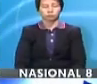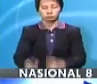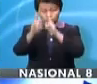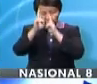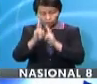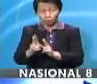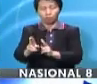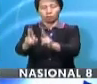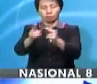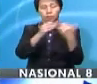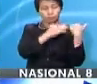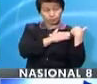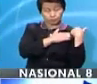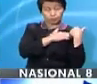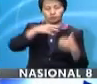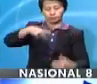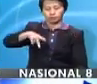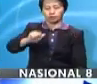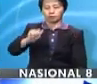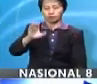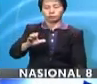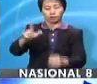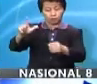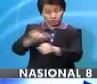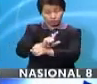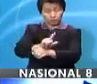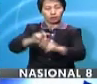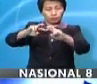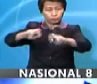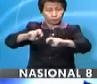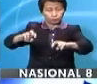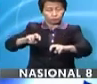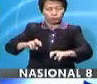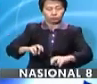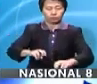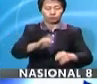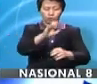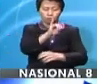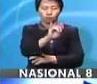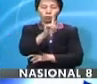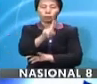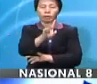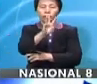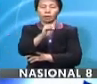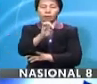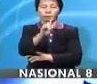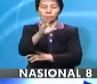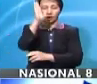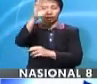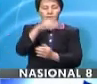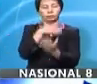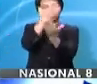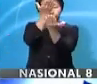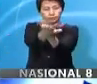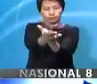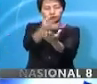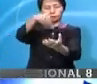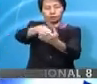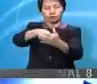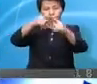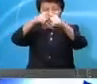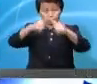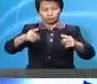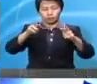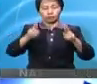Hormati peranan serta tanggungjawab PAC dalam melengkapkan siasatan prosiding 1MDB yang akan dibentang di Dewan Rakyat. Sehubungan itu,